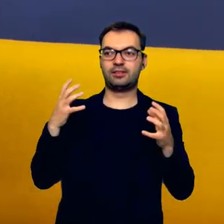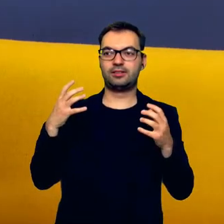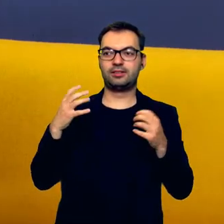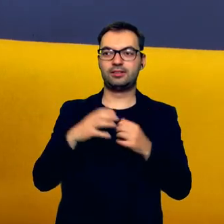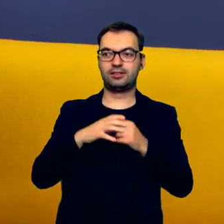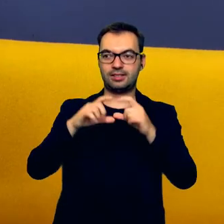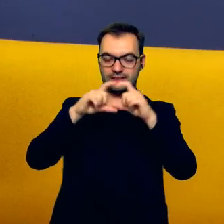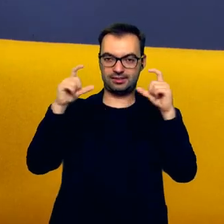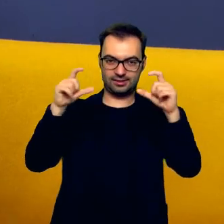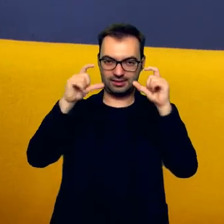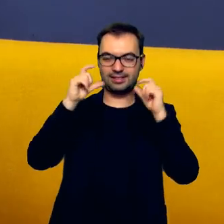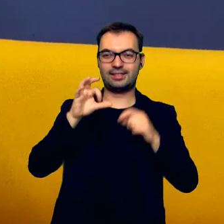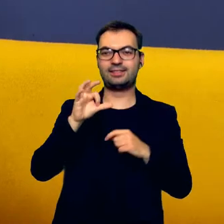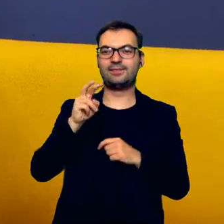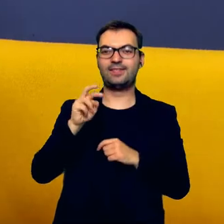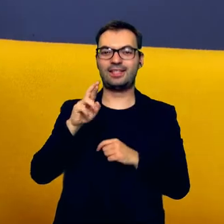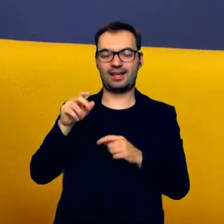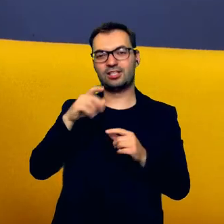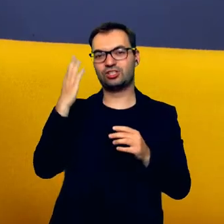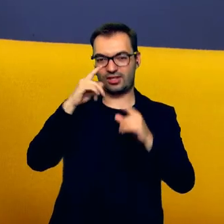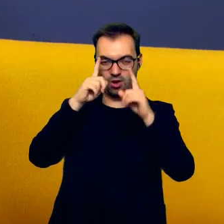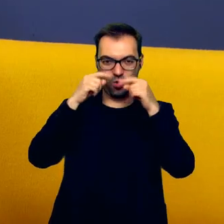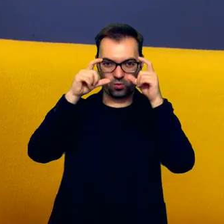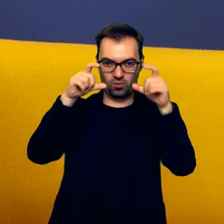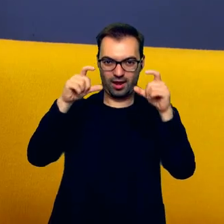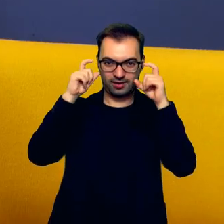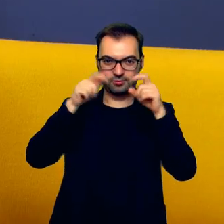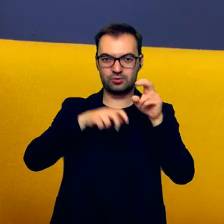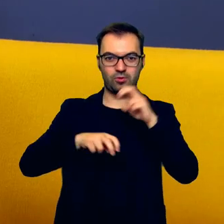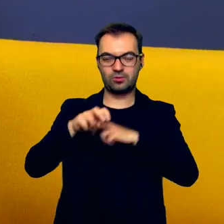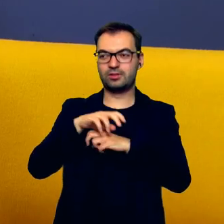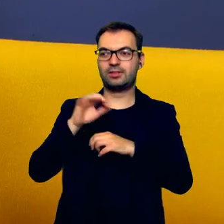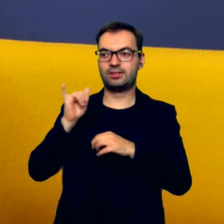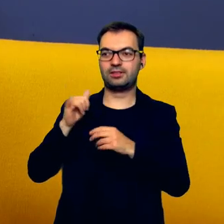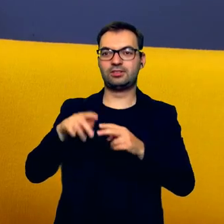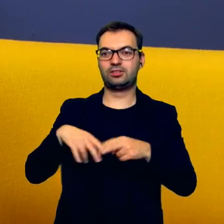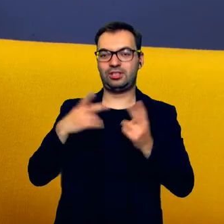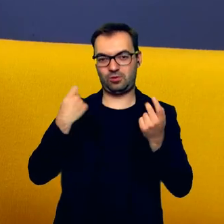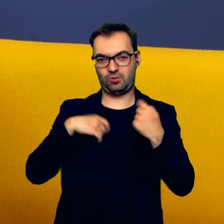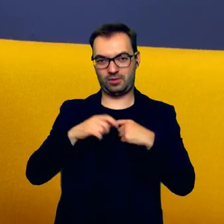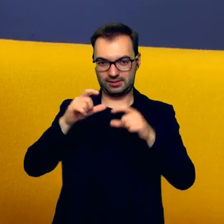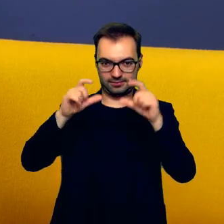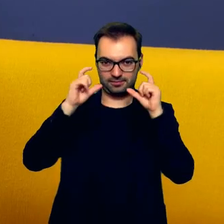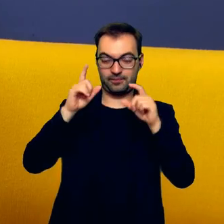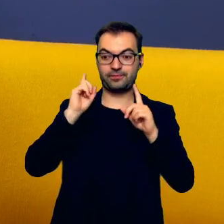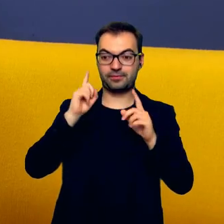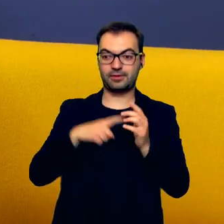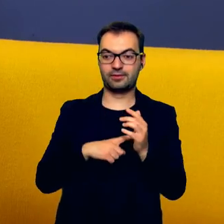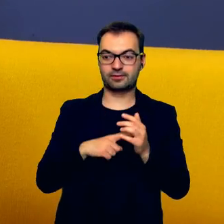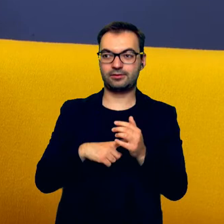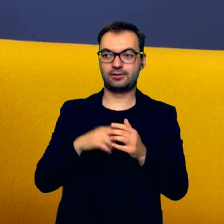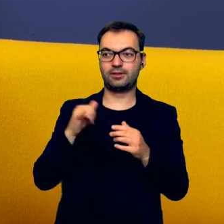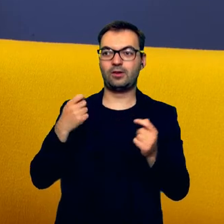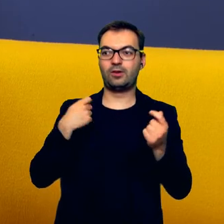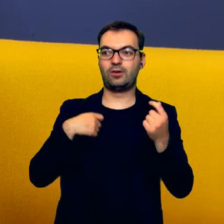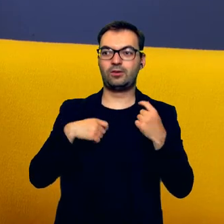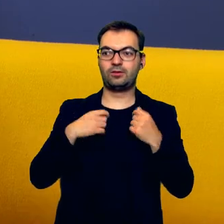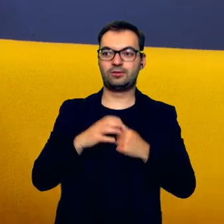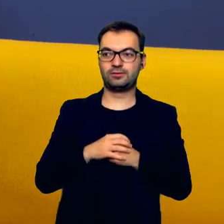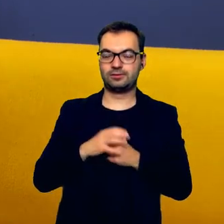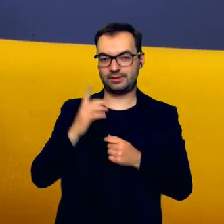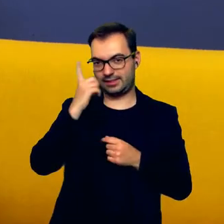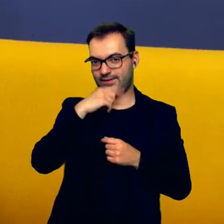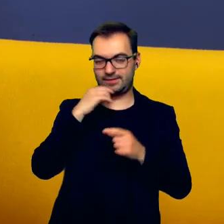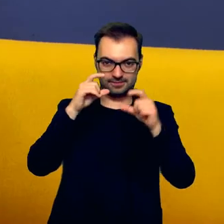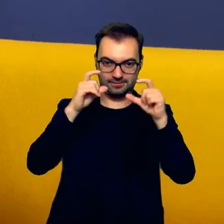czarnych cwikierach, jak mówiono, czyli w binoklach czarnych, prawda? To jest jego dzienny strój. Natomiast strój jego powiedzmy,